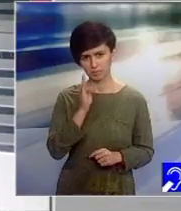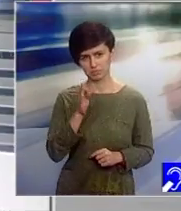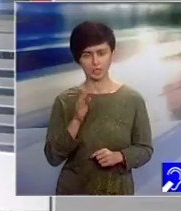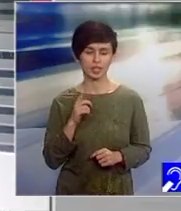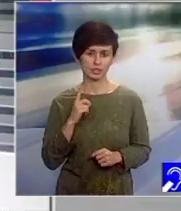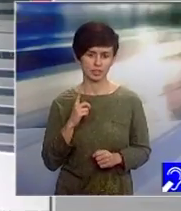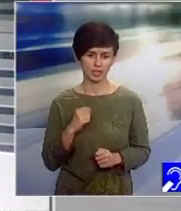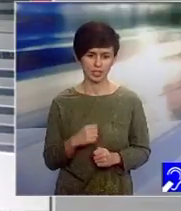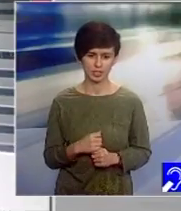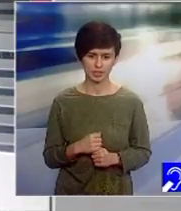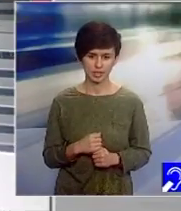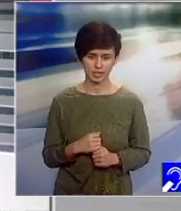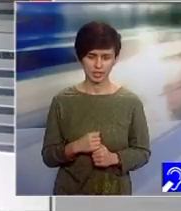dar